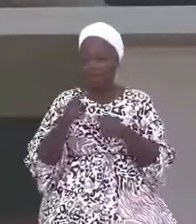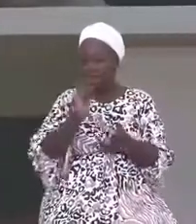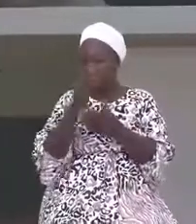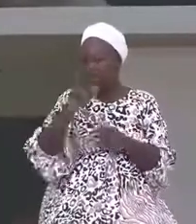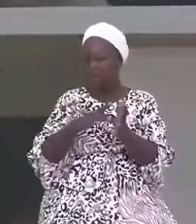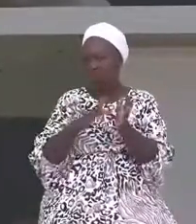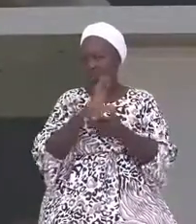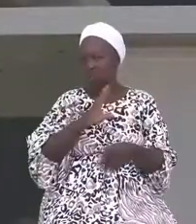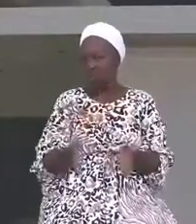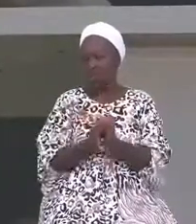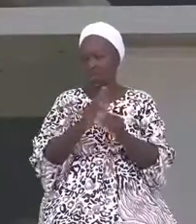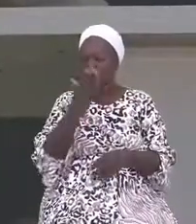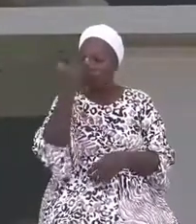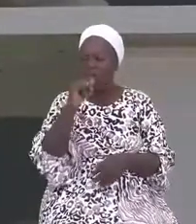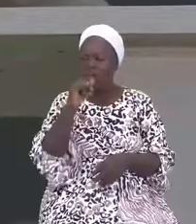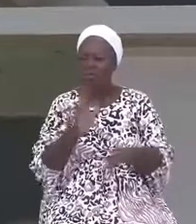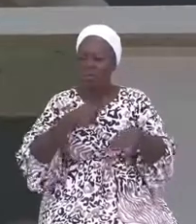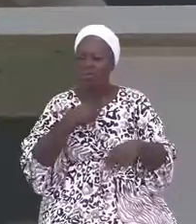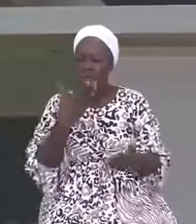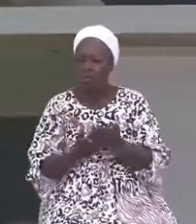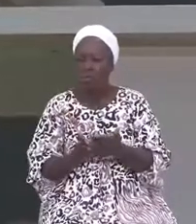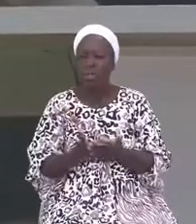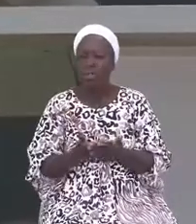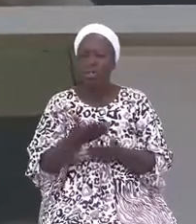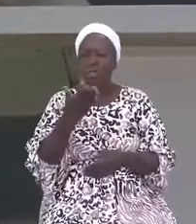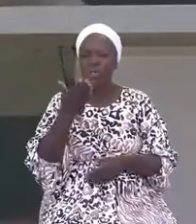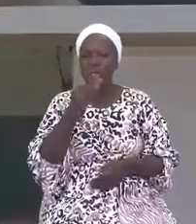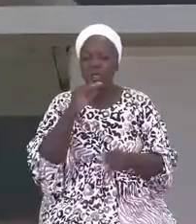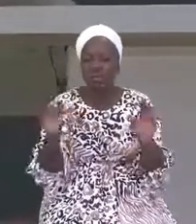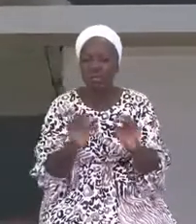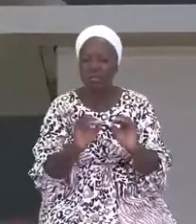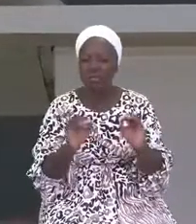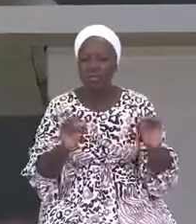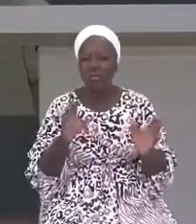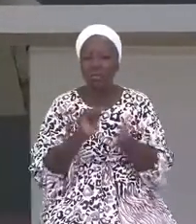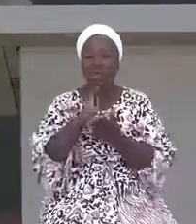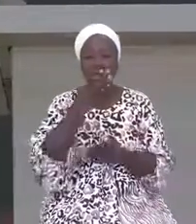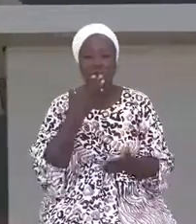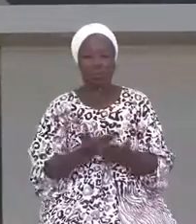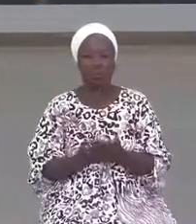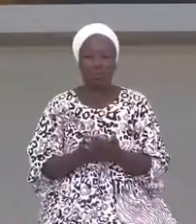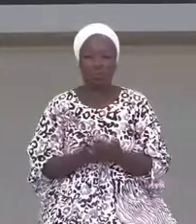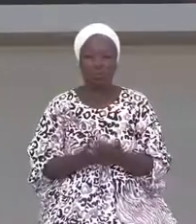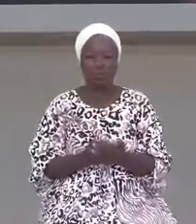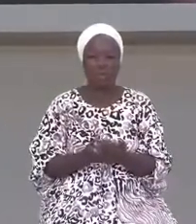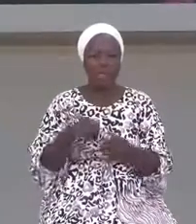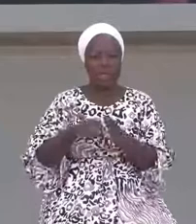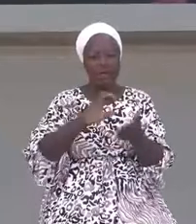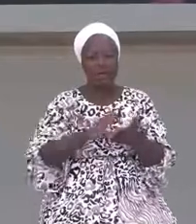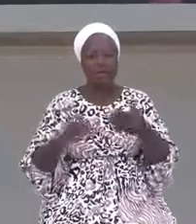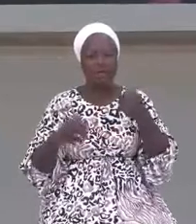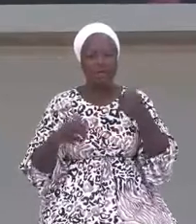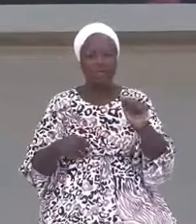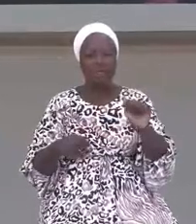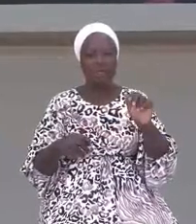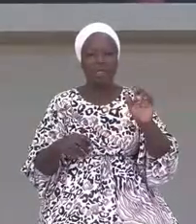un seul est bon un seul est le bon verset 18